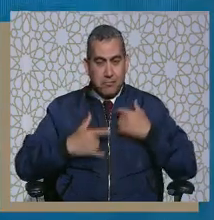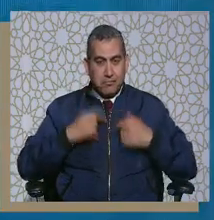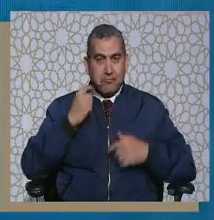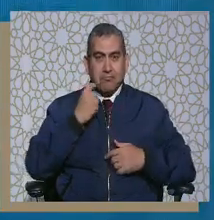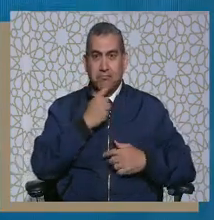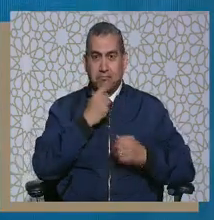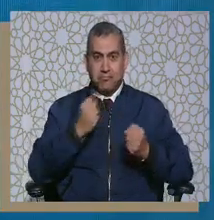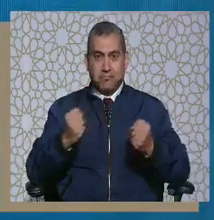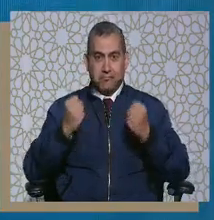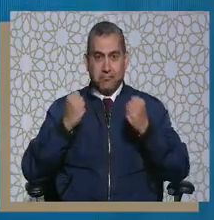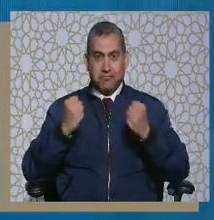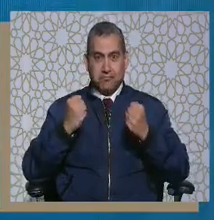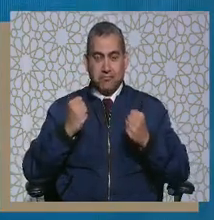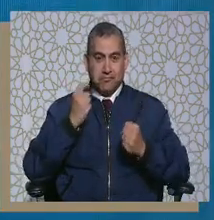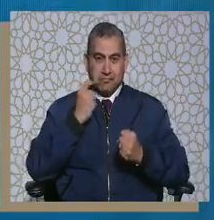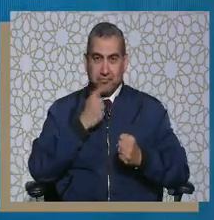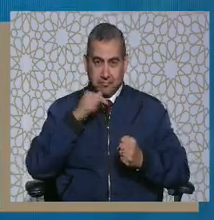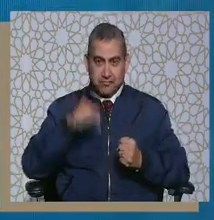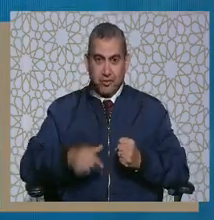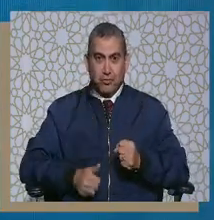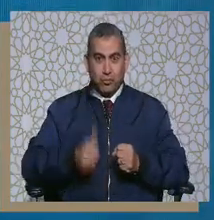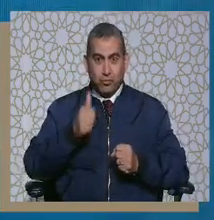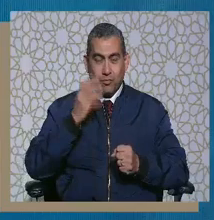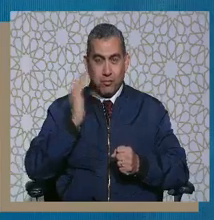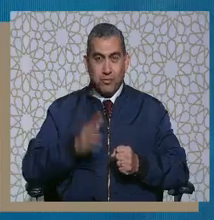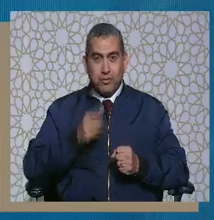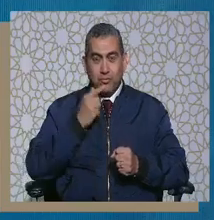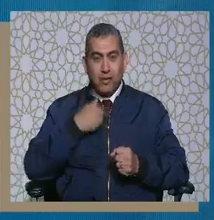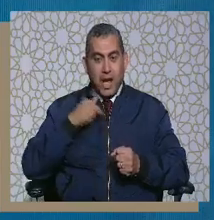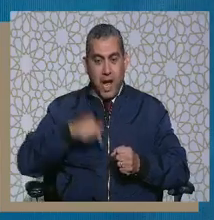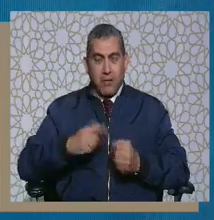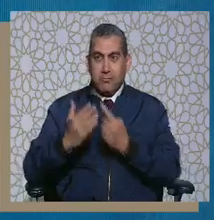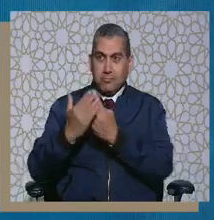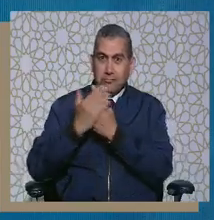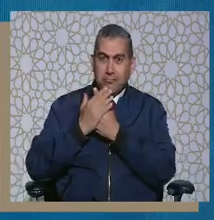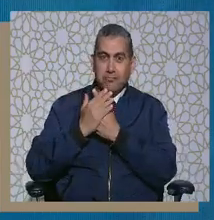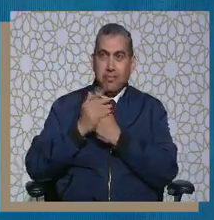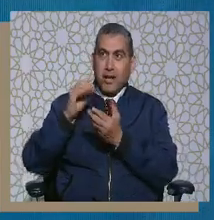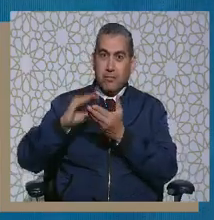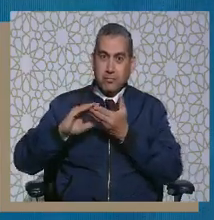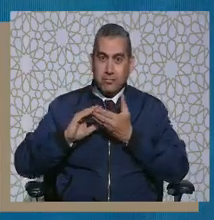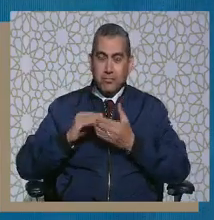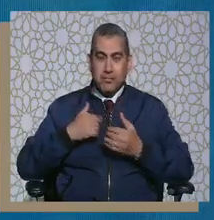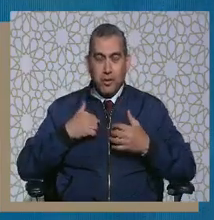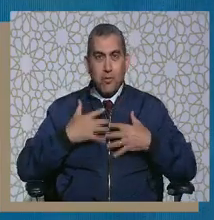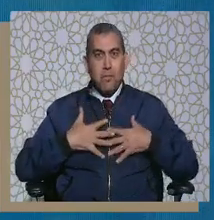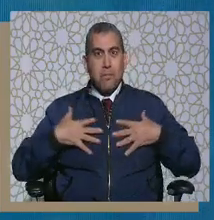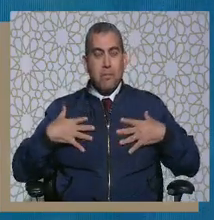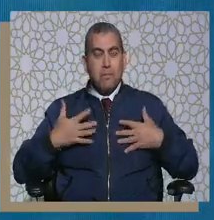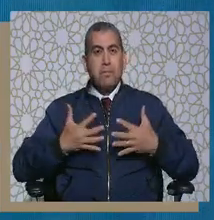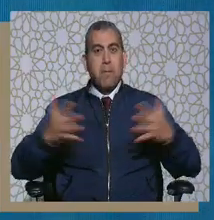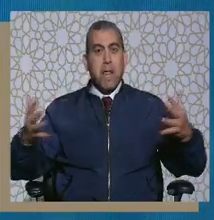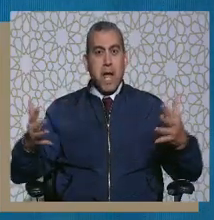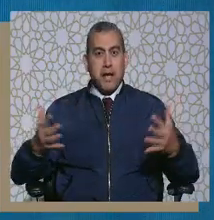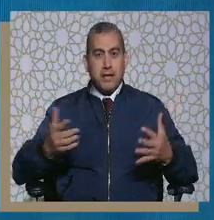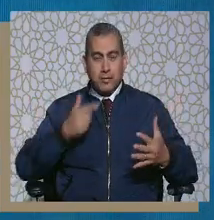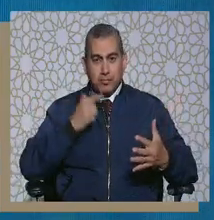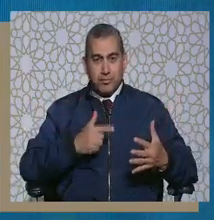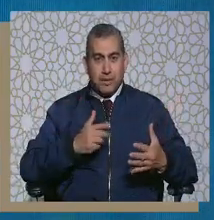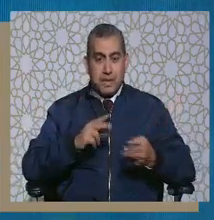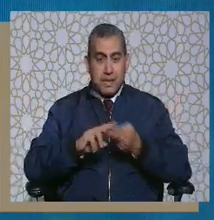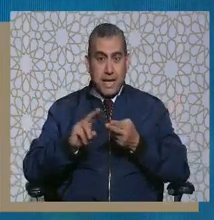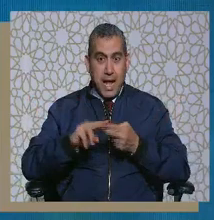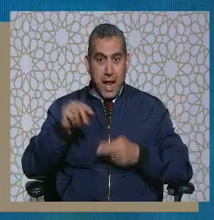بيحس بجلد بيحس ان هو عنده مدد وحاسس ان وهو مليان السلام ده